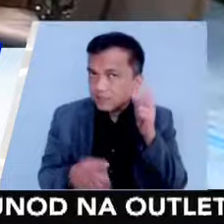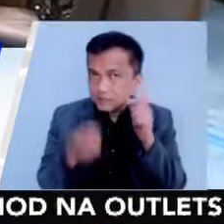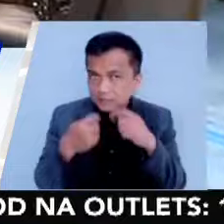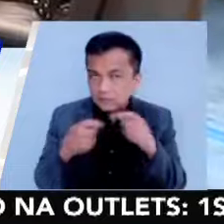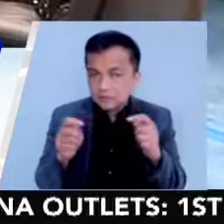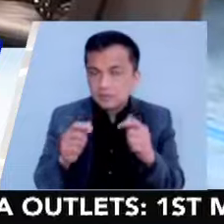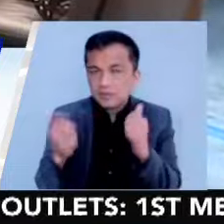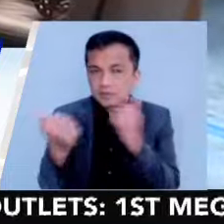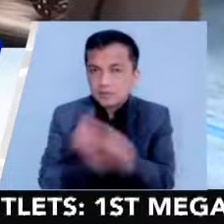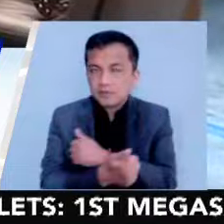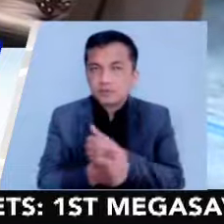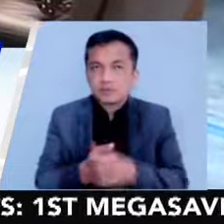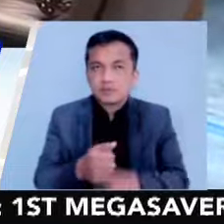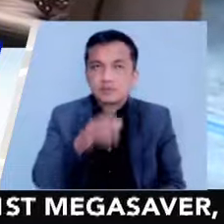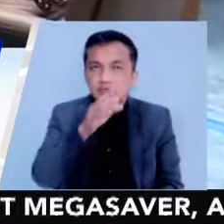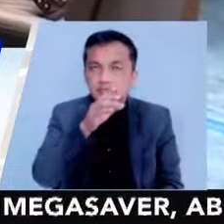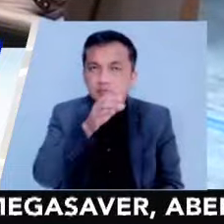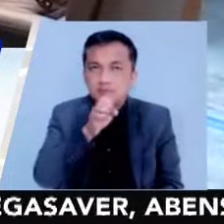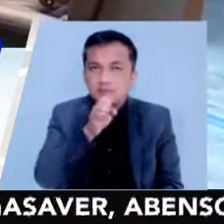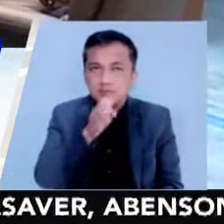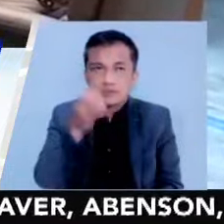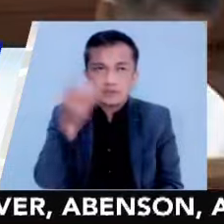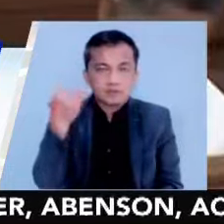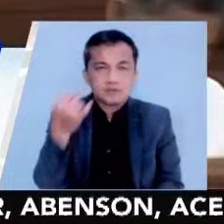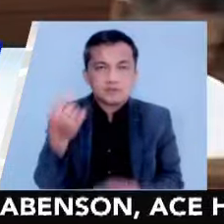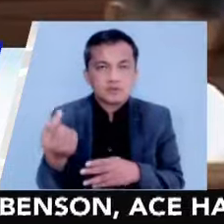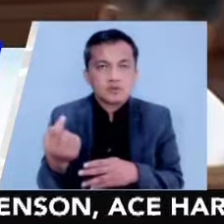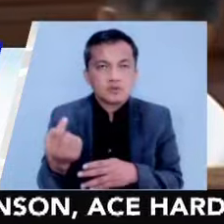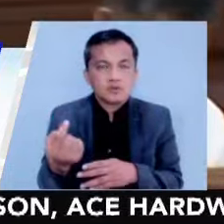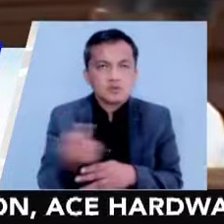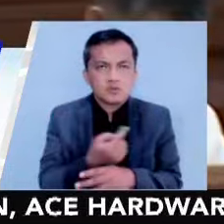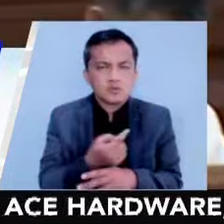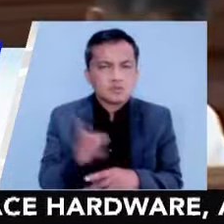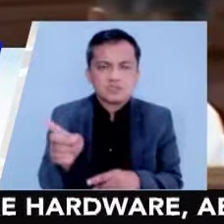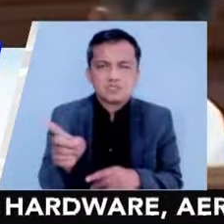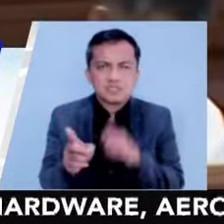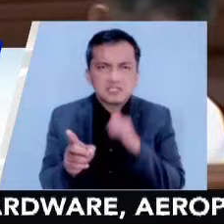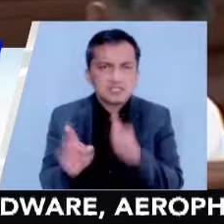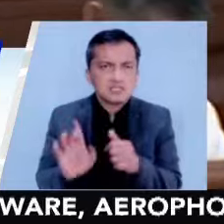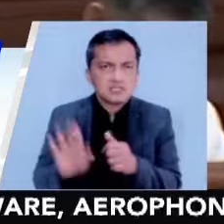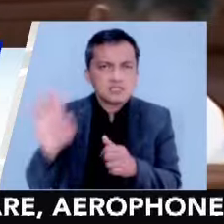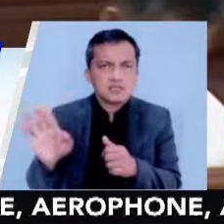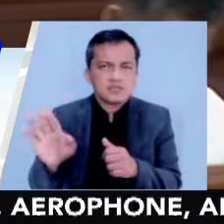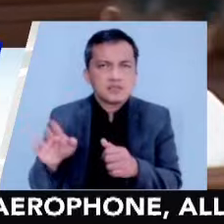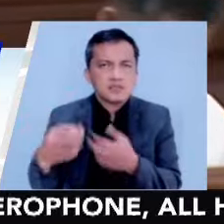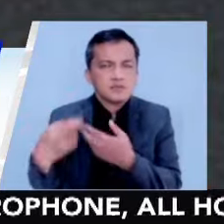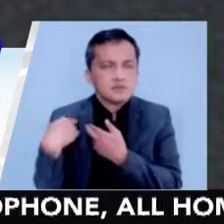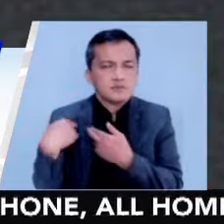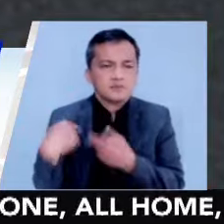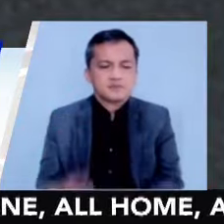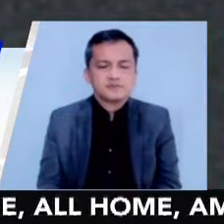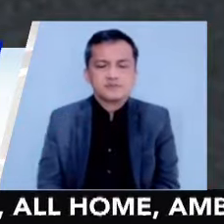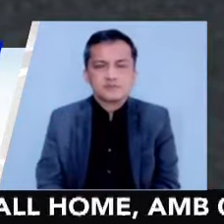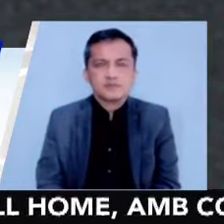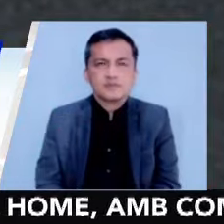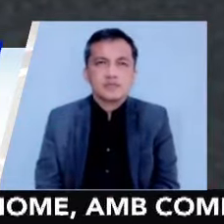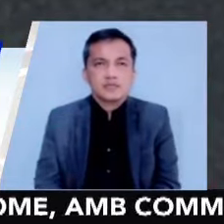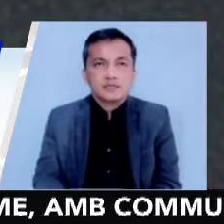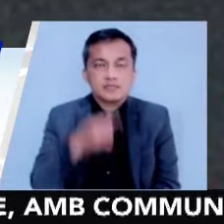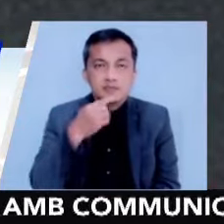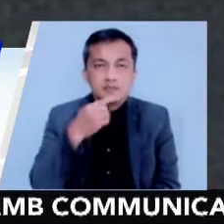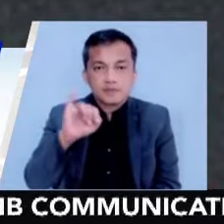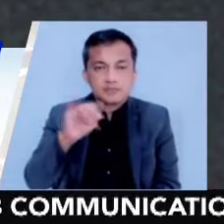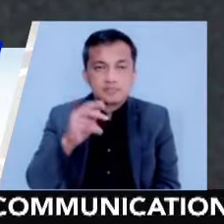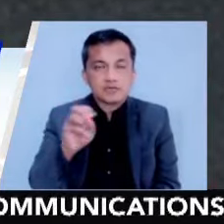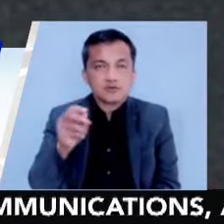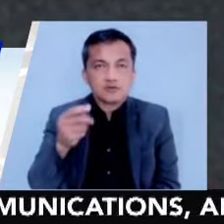kay Escudero noong mga nakaraang linggo, hindi umano siya ang may pakana nito. Tiniyak din ni Estrada na suportado niya